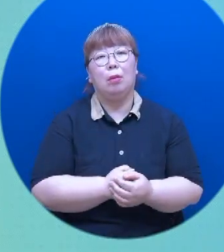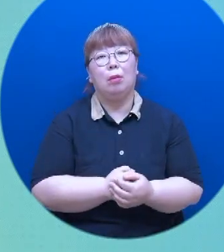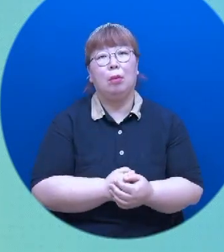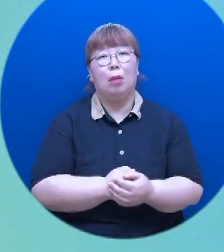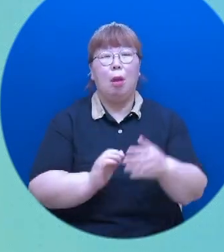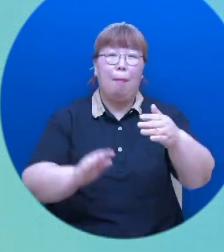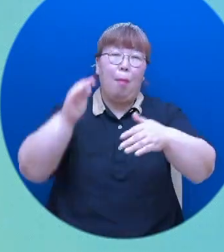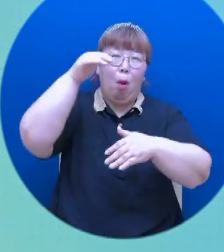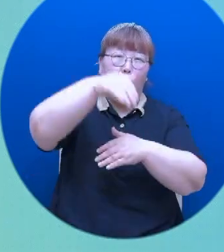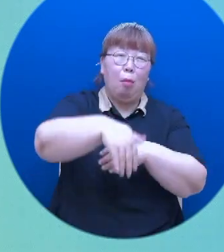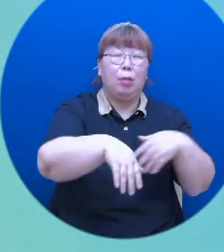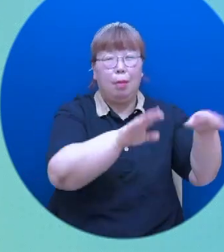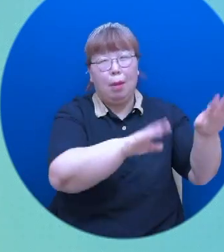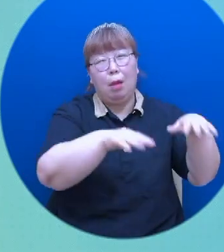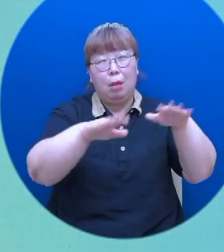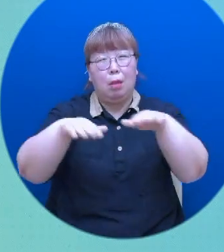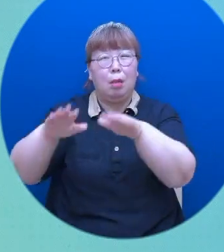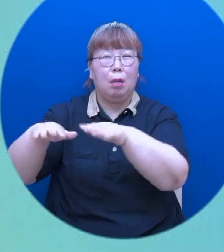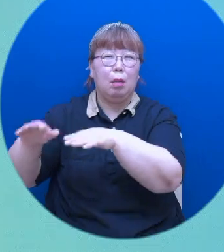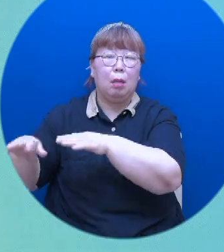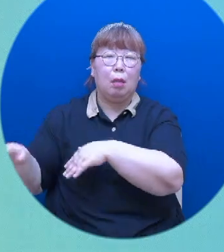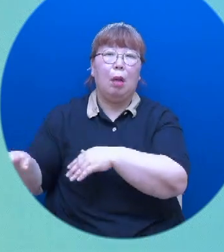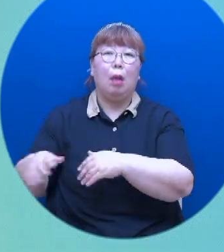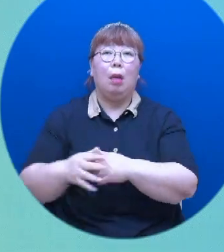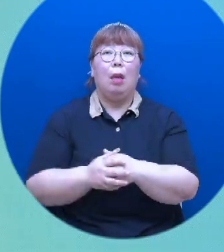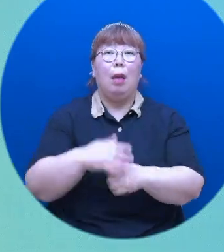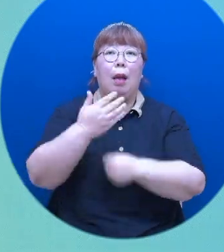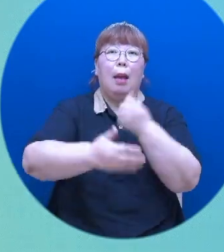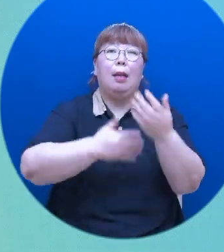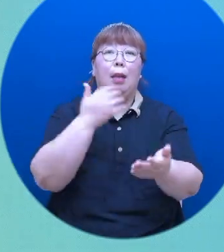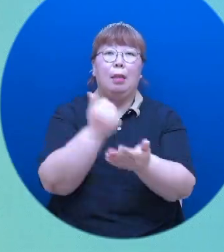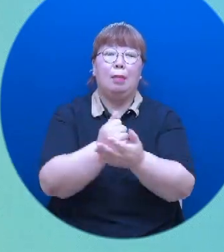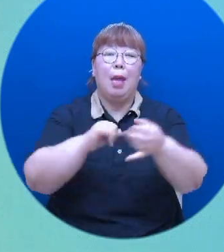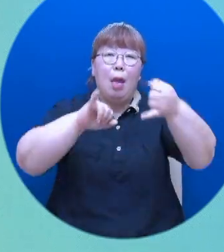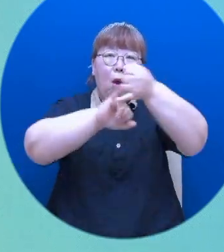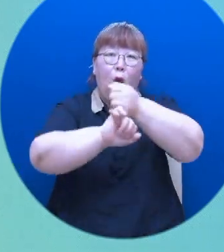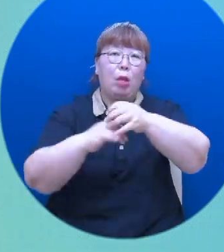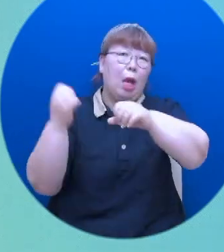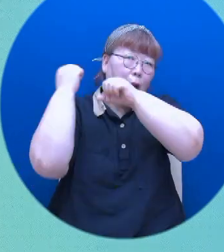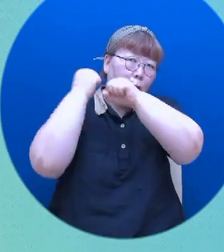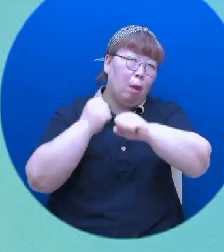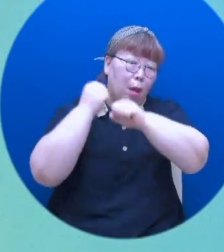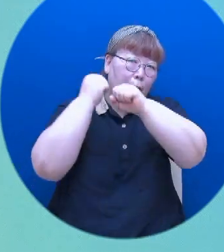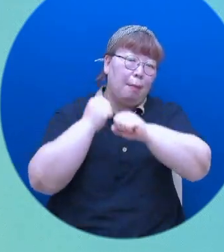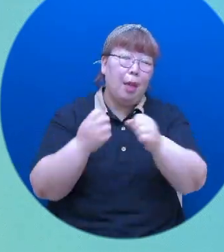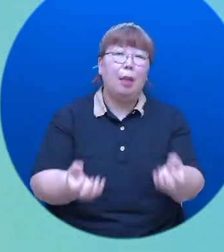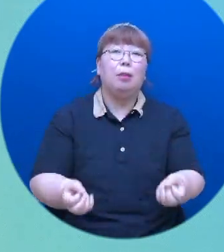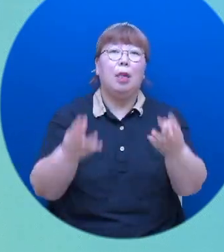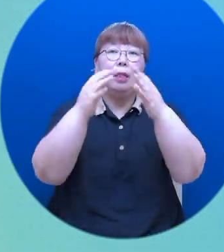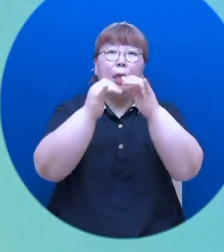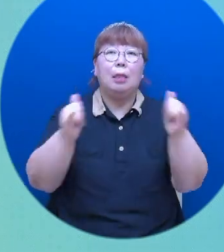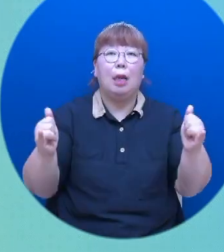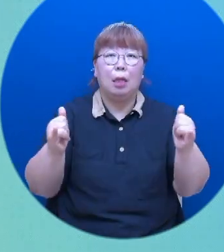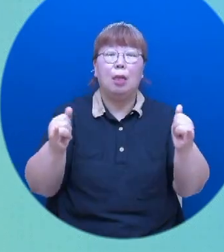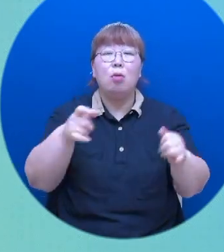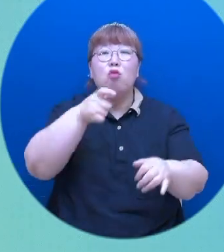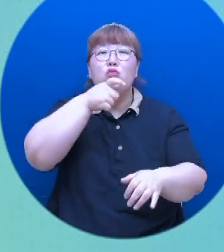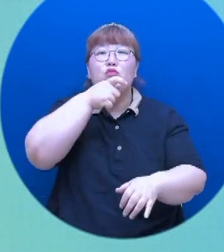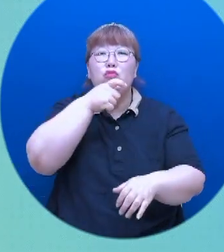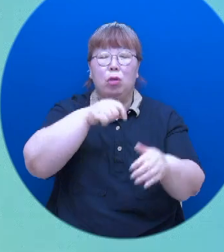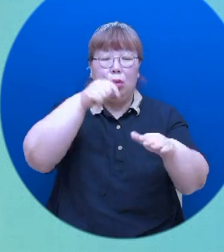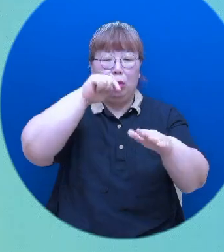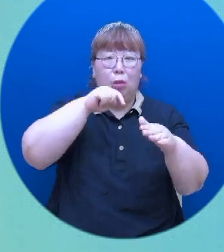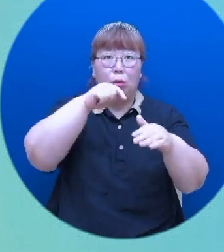범람한 요단강물로 하나님의 언약궤를 맨 제사장들이 저벅저벅 물속으로 들어가고 있지